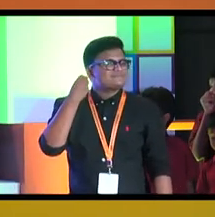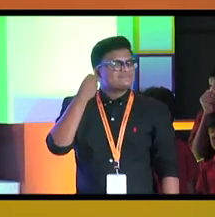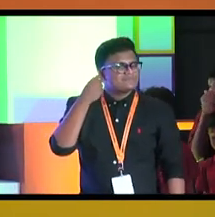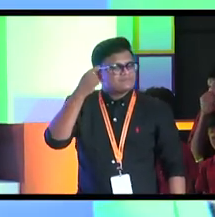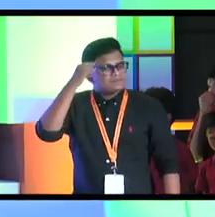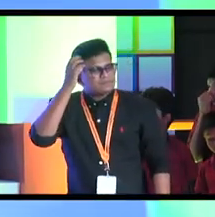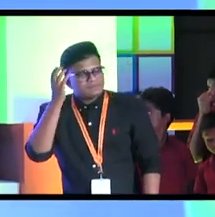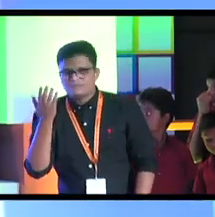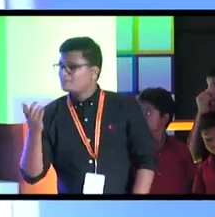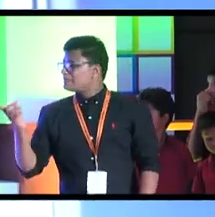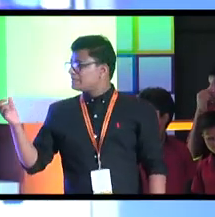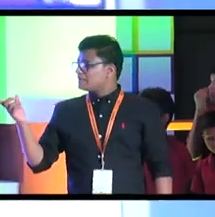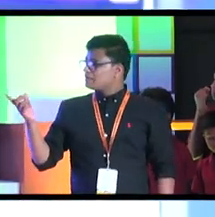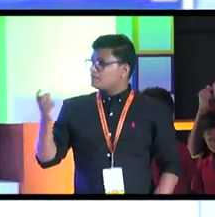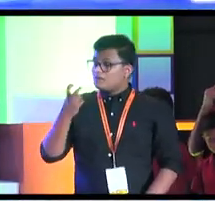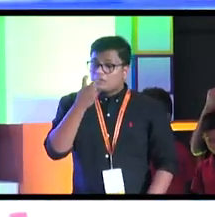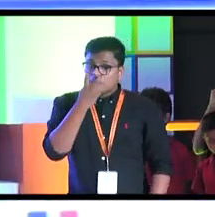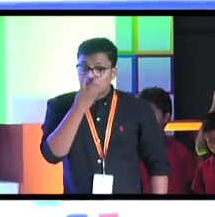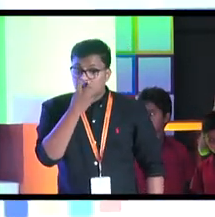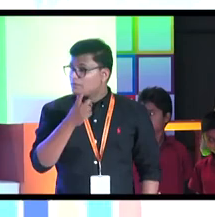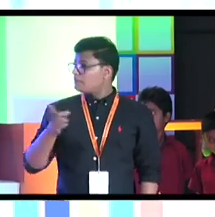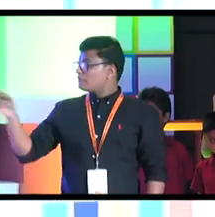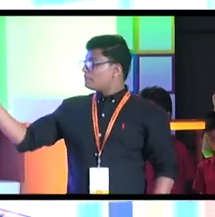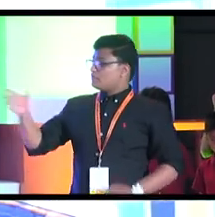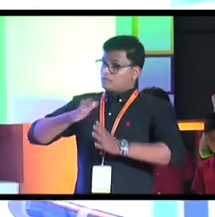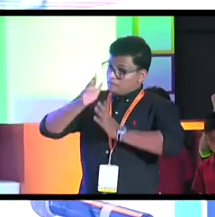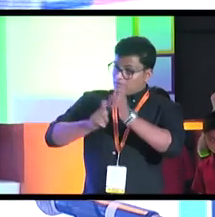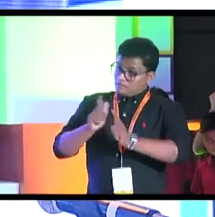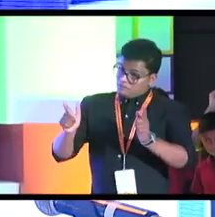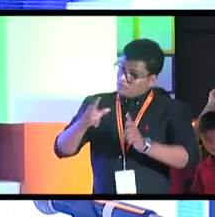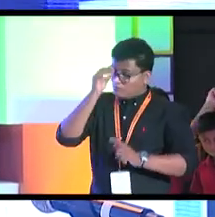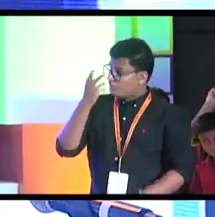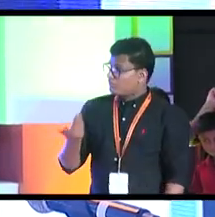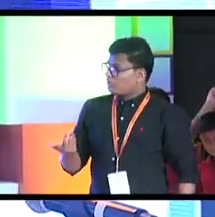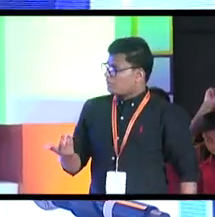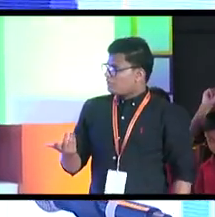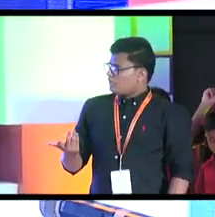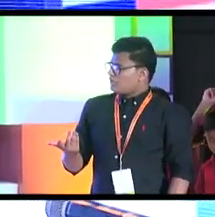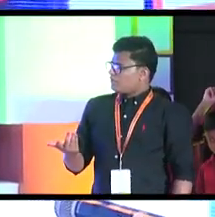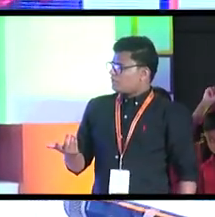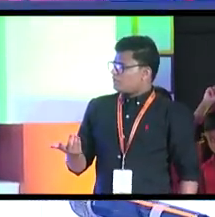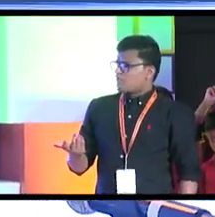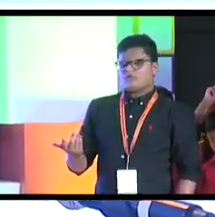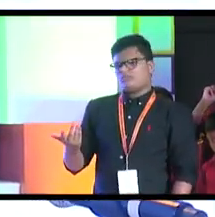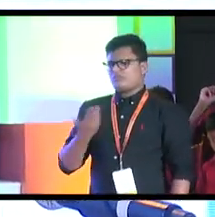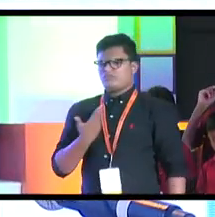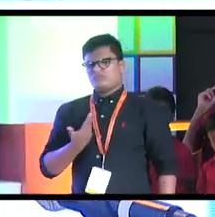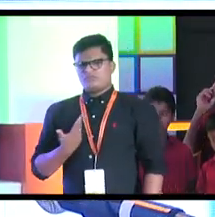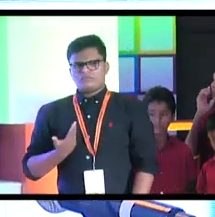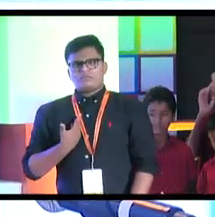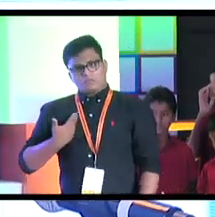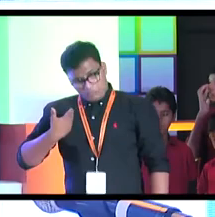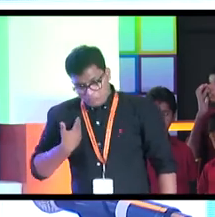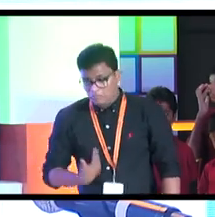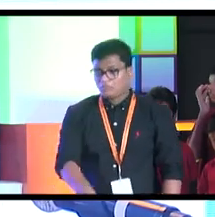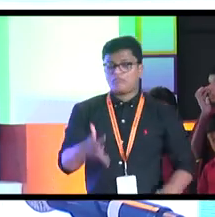retarded aur yahan tak ki blind bhi unki sign language seekh gaye to unhone kaha hum kisi se peeche rehne wale nahi hai.